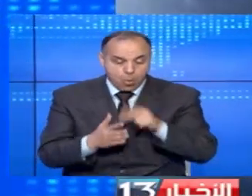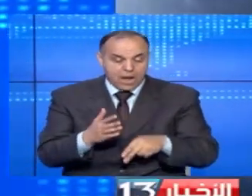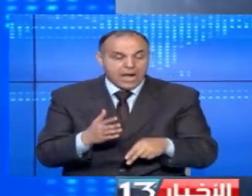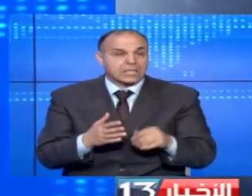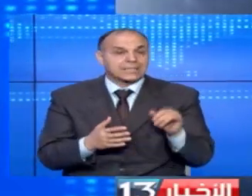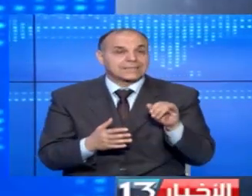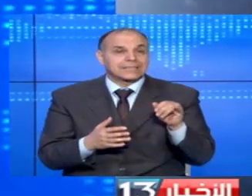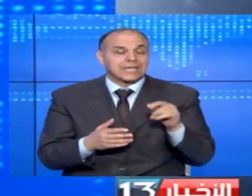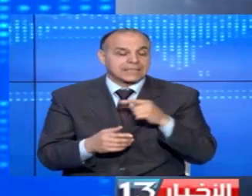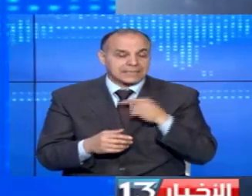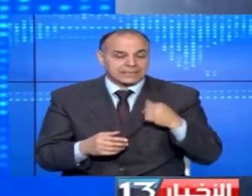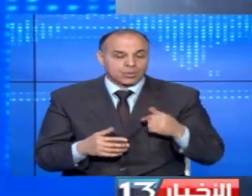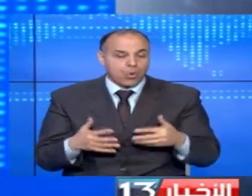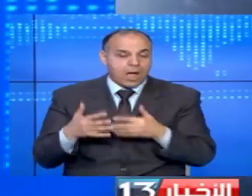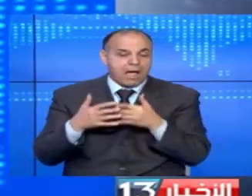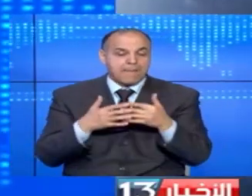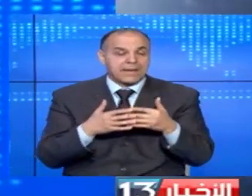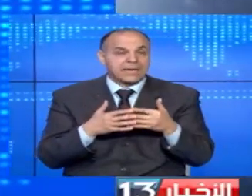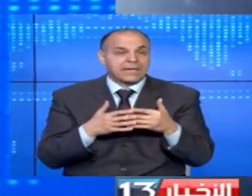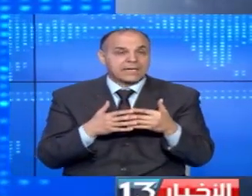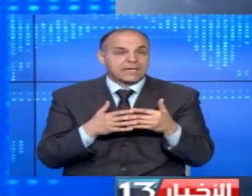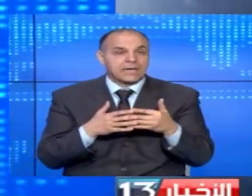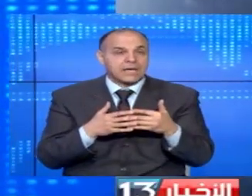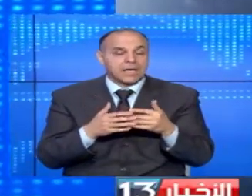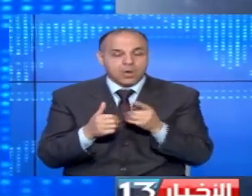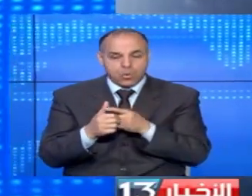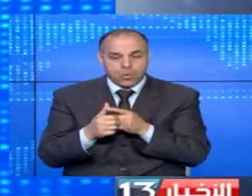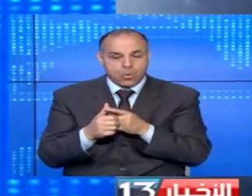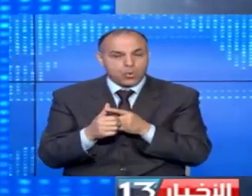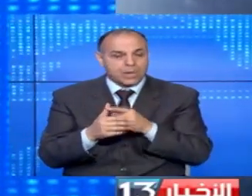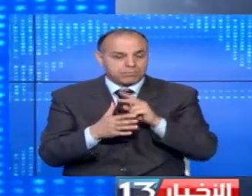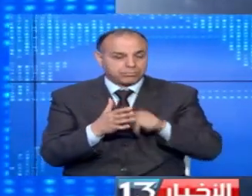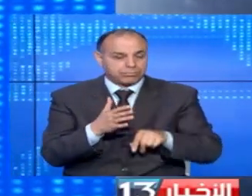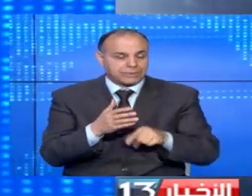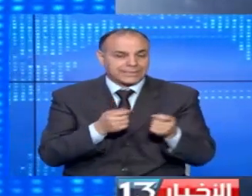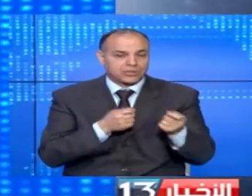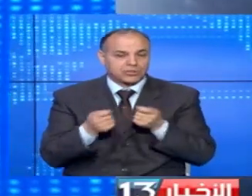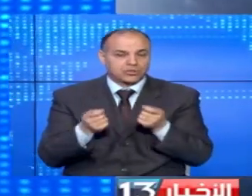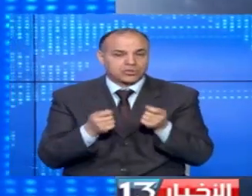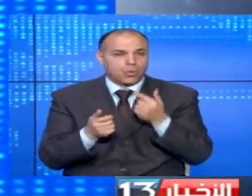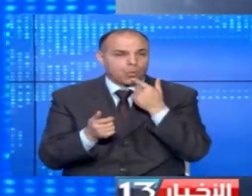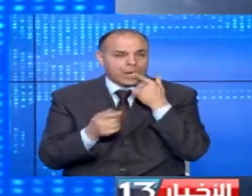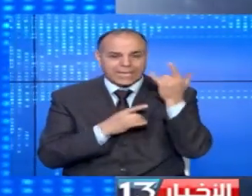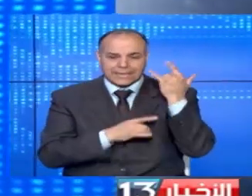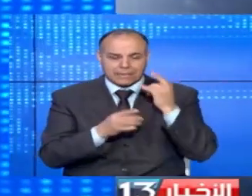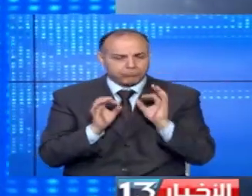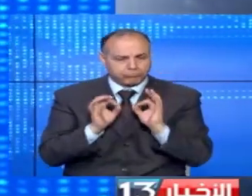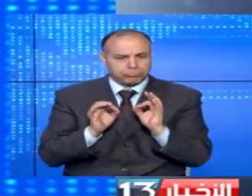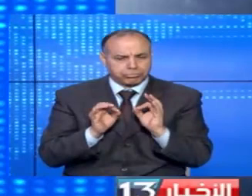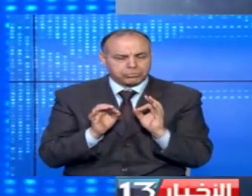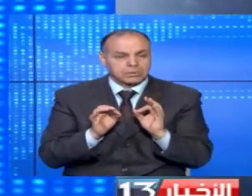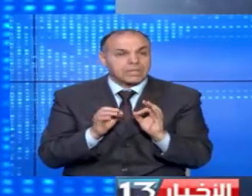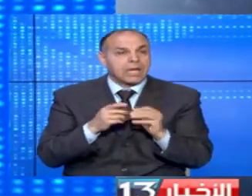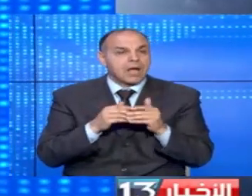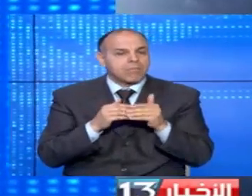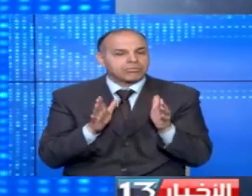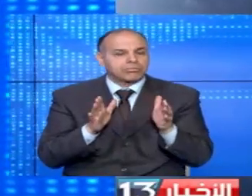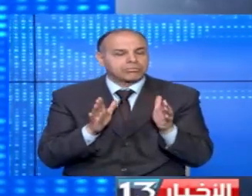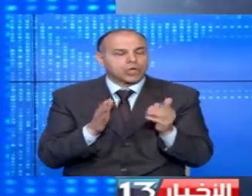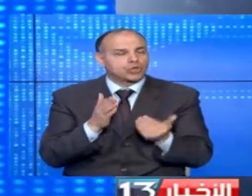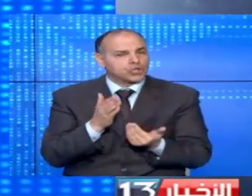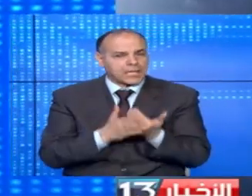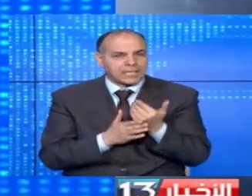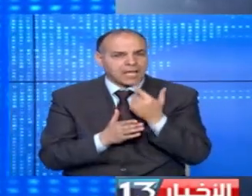الصين والولايات المتحده المرحله الاولى لاتفاق انفجار وصف ب تاريخيه من شان ان يفتح صفحه جديده